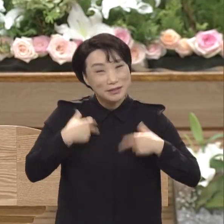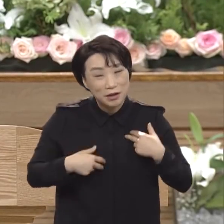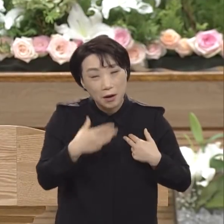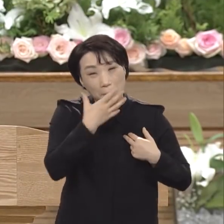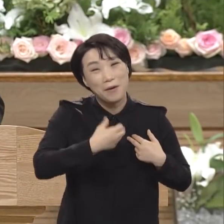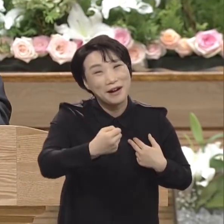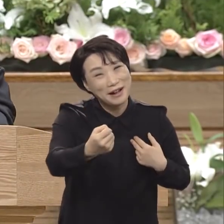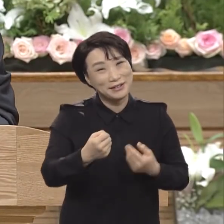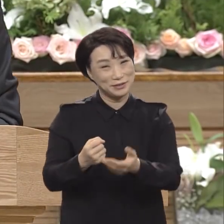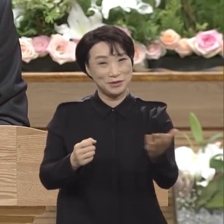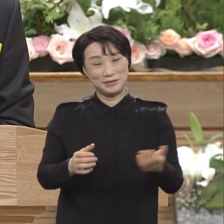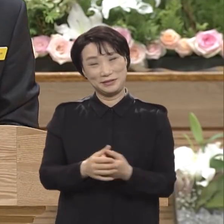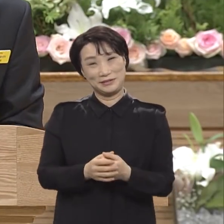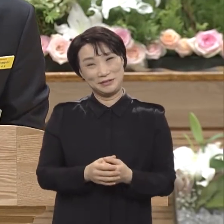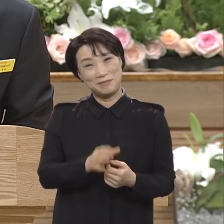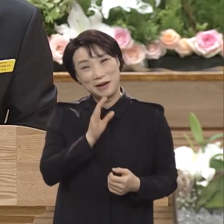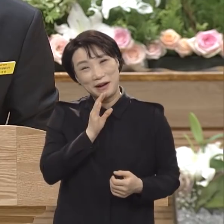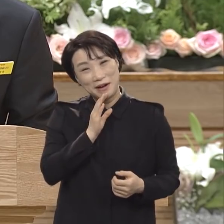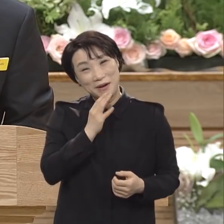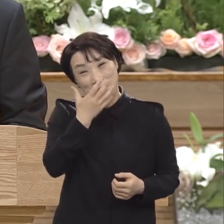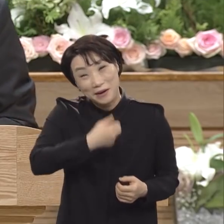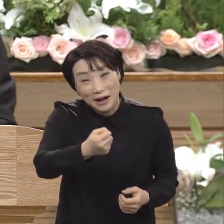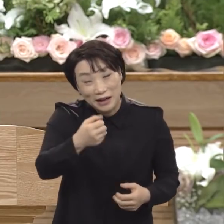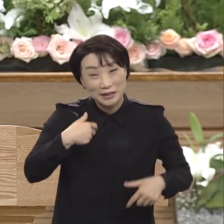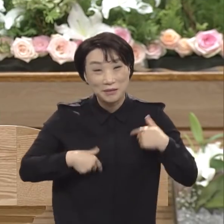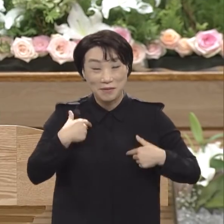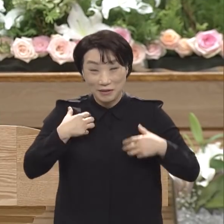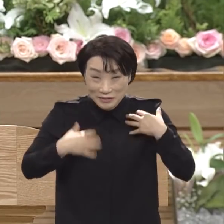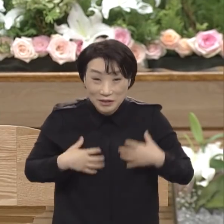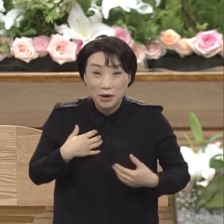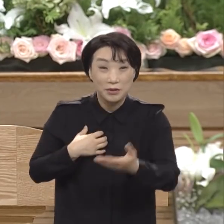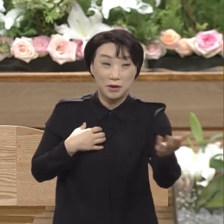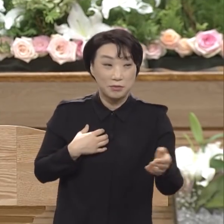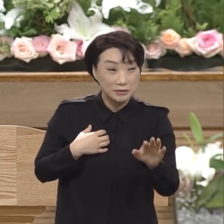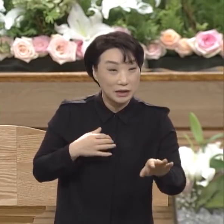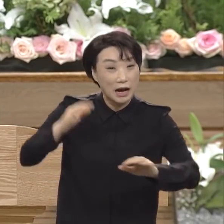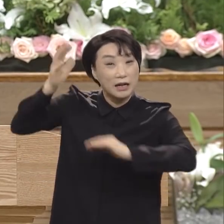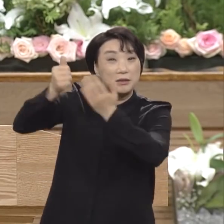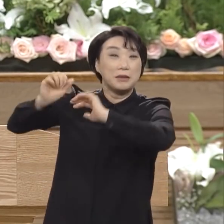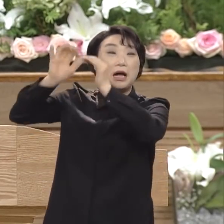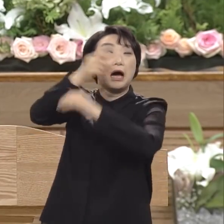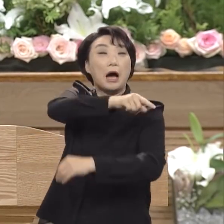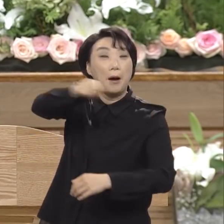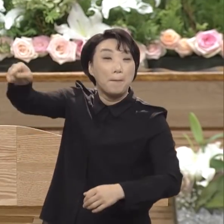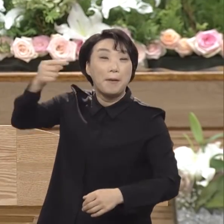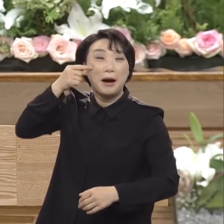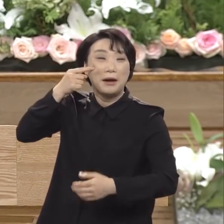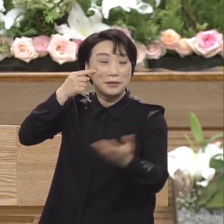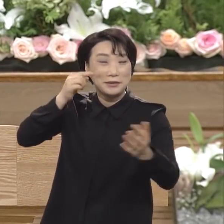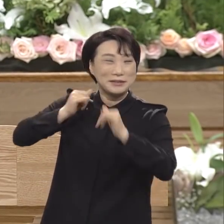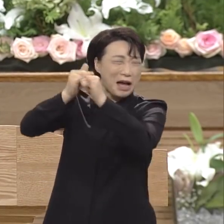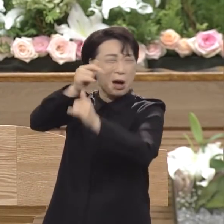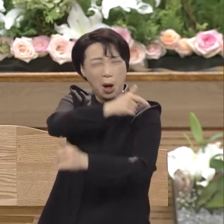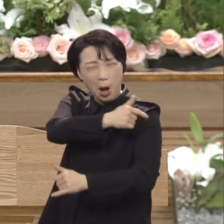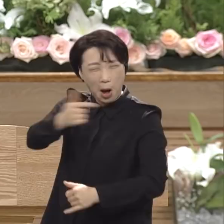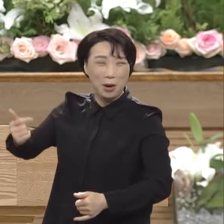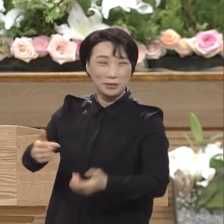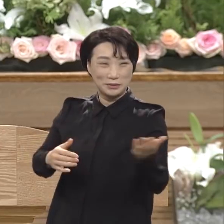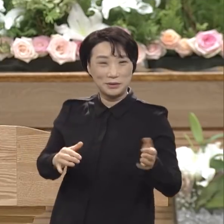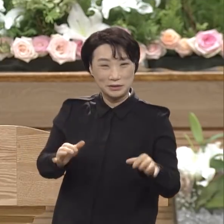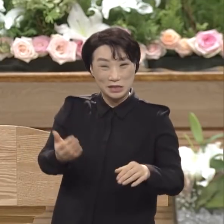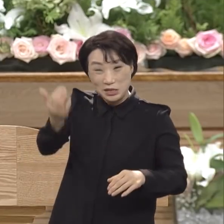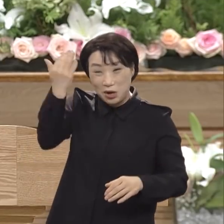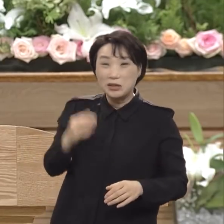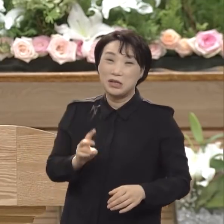있나니 기뻐하고 즐거워하라. 하늘에서 너희 상이 크미니라. 너희